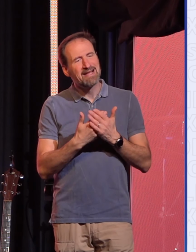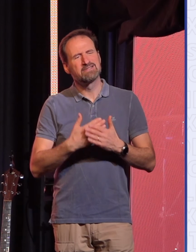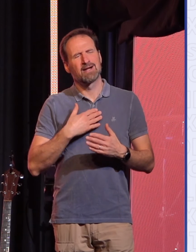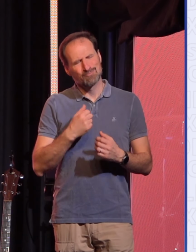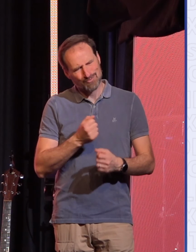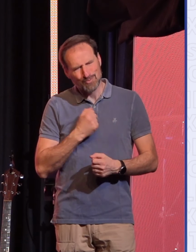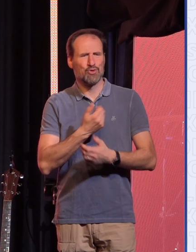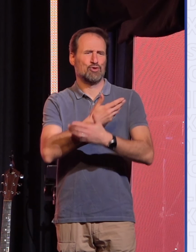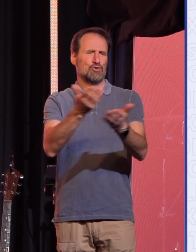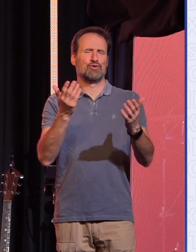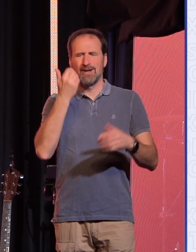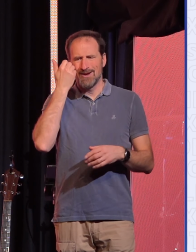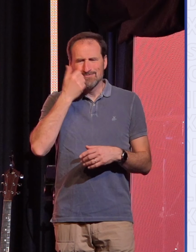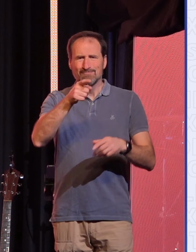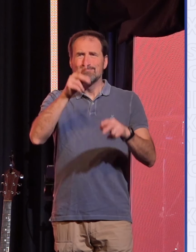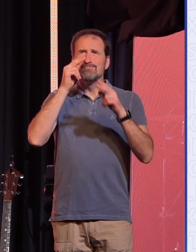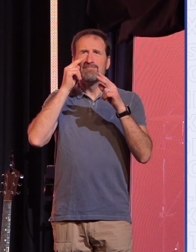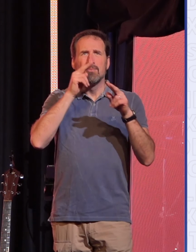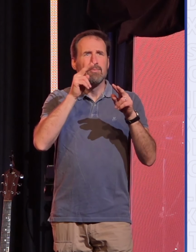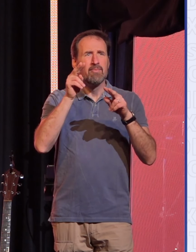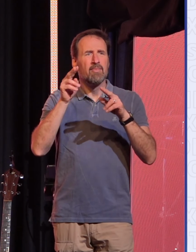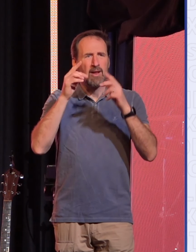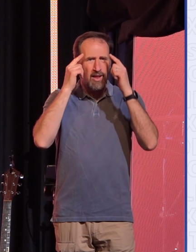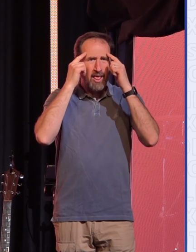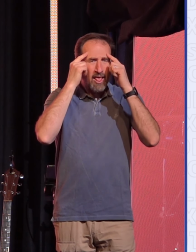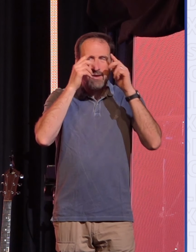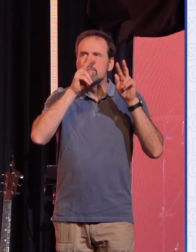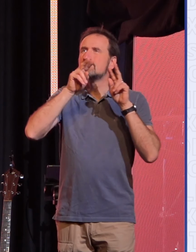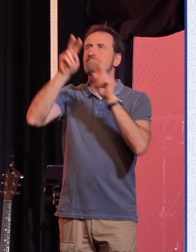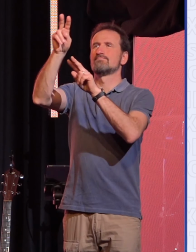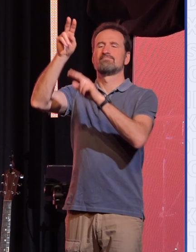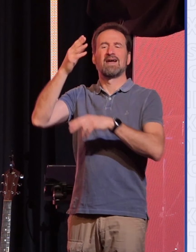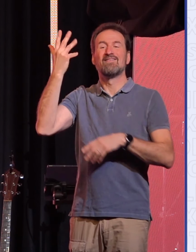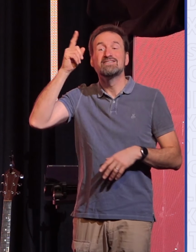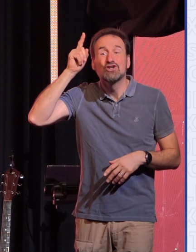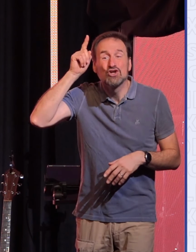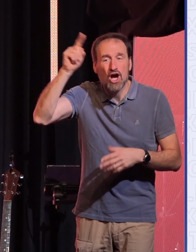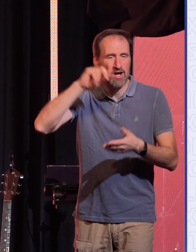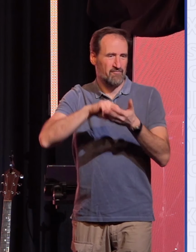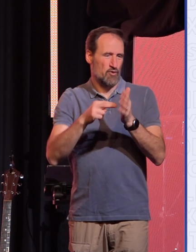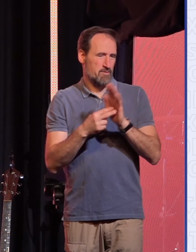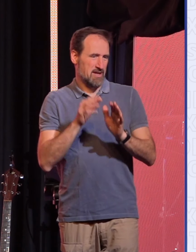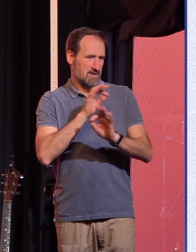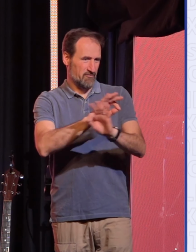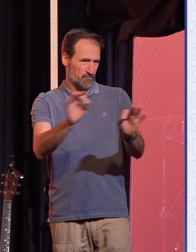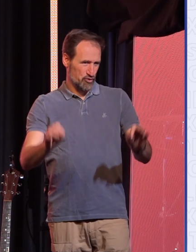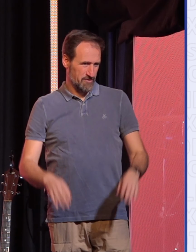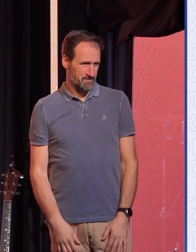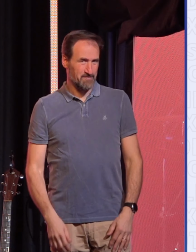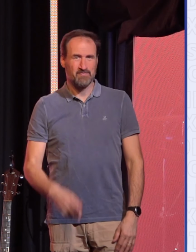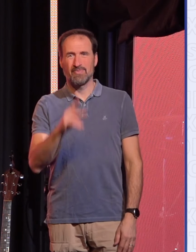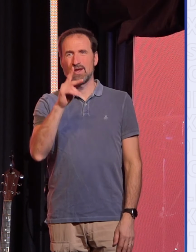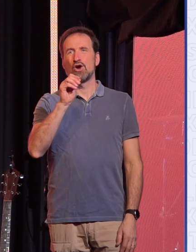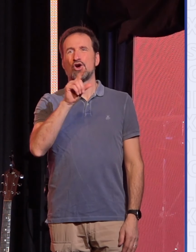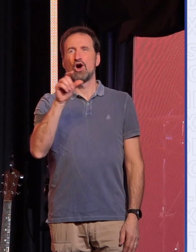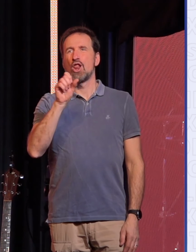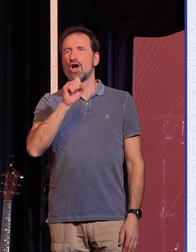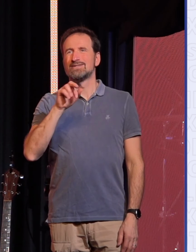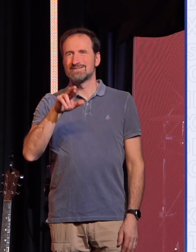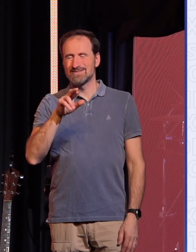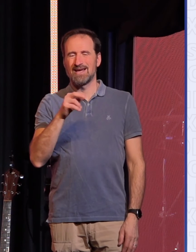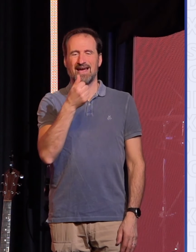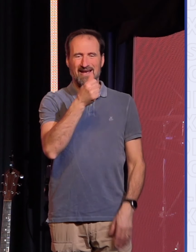hat. Kolosser 3, Vers 1 und 2 bringen es nochmal so schön auf den Punkt. Wenn ihr nun mit Christus zu einem